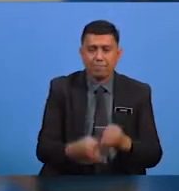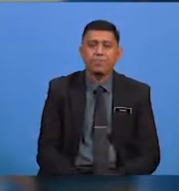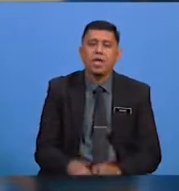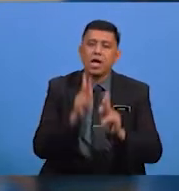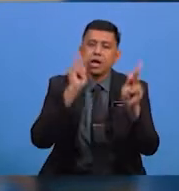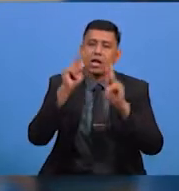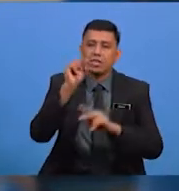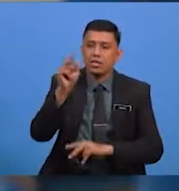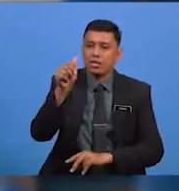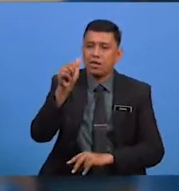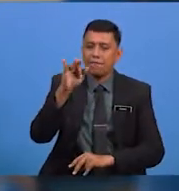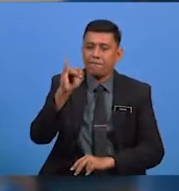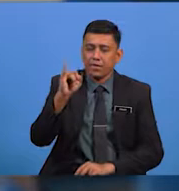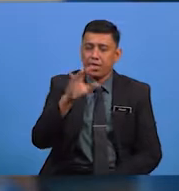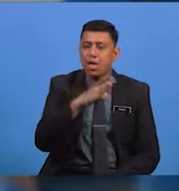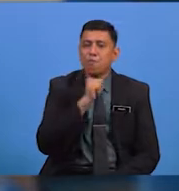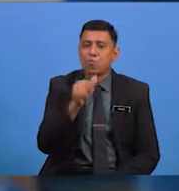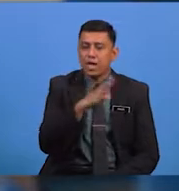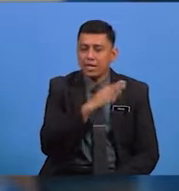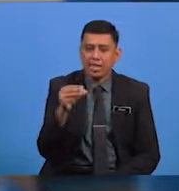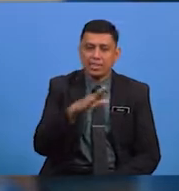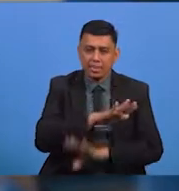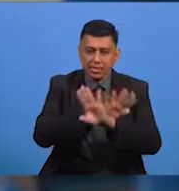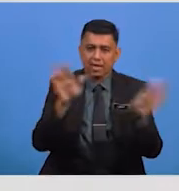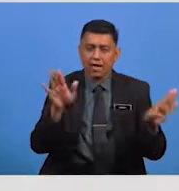kata nafi bukan dan tidak?